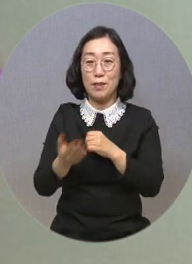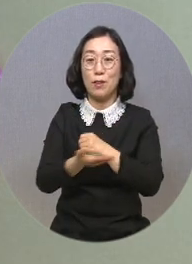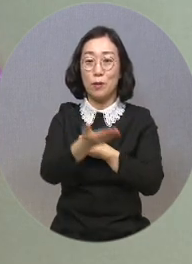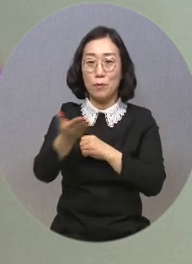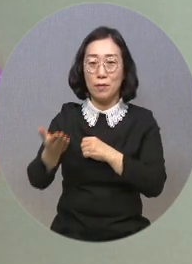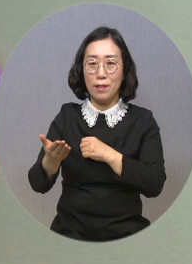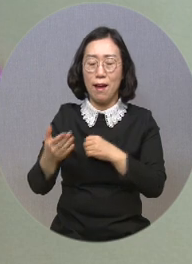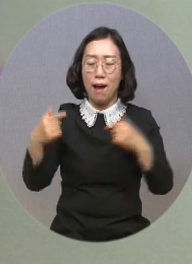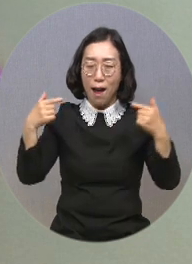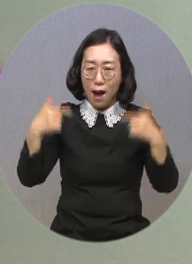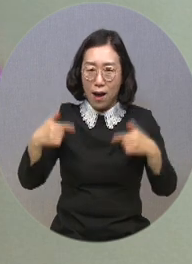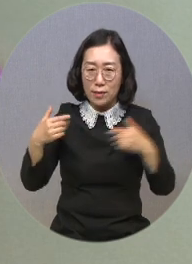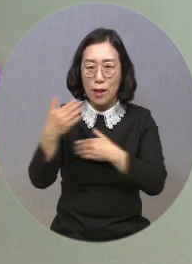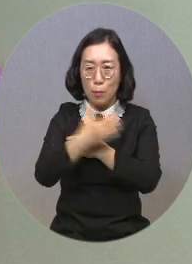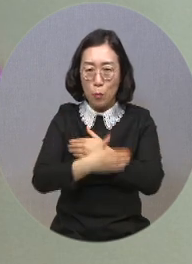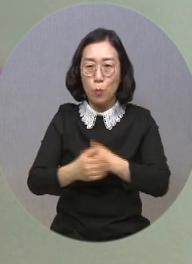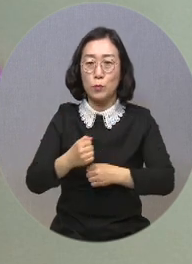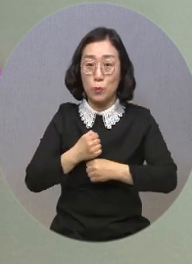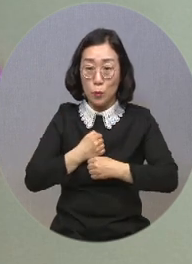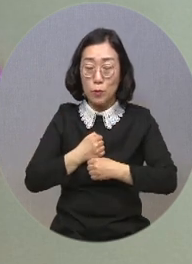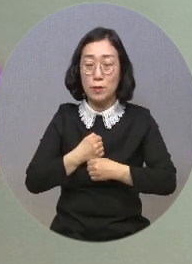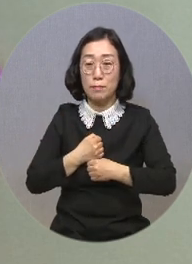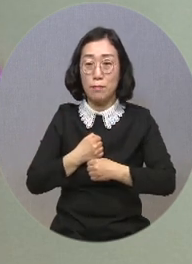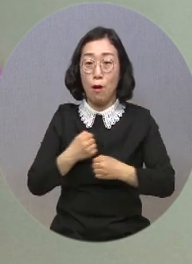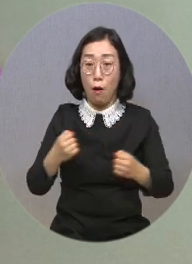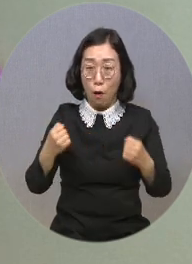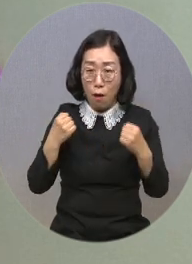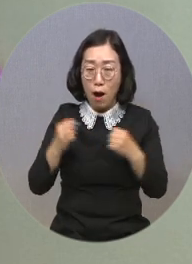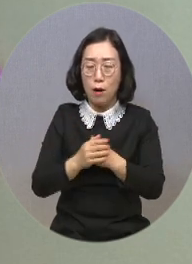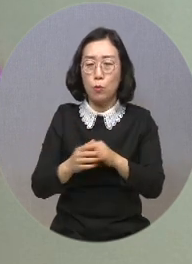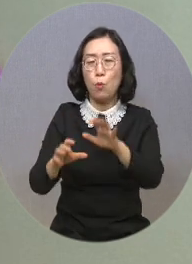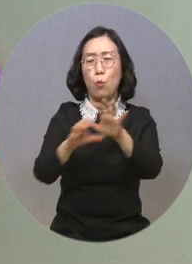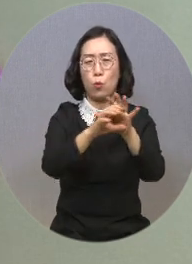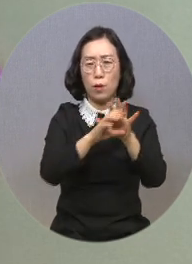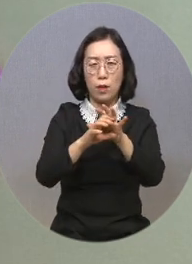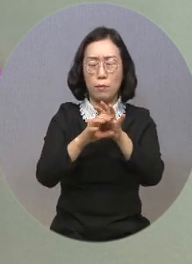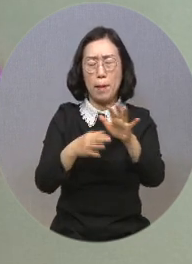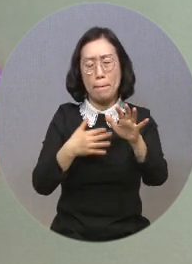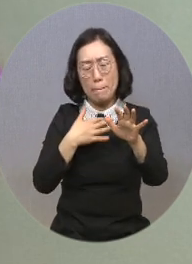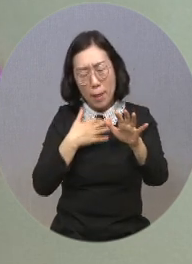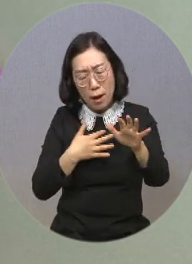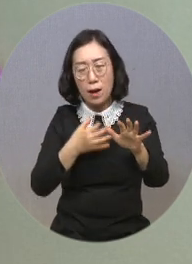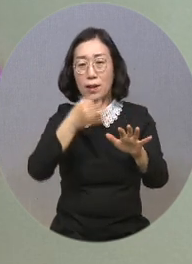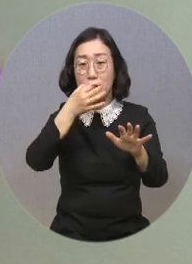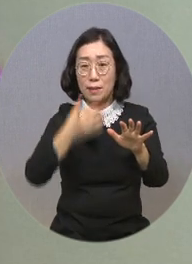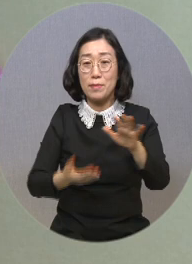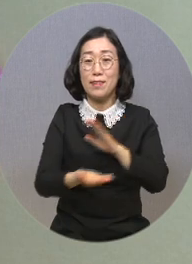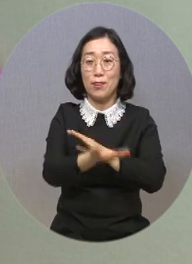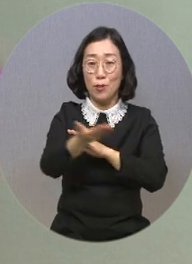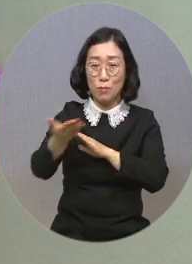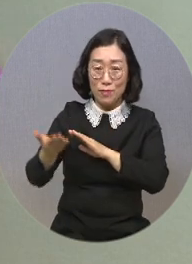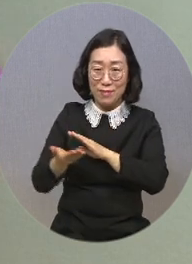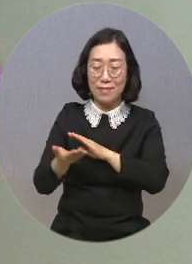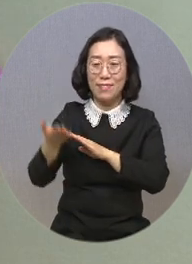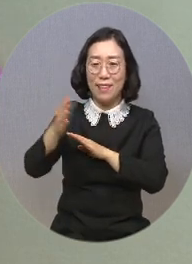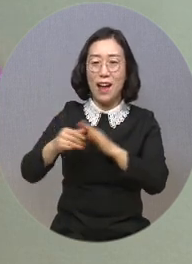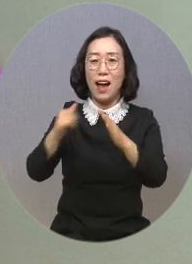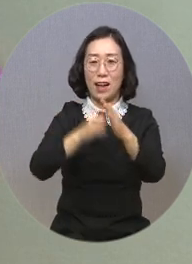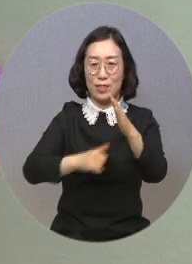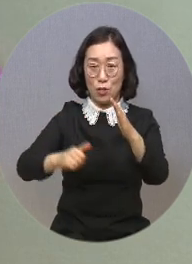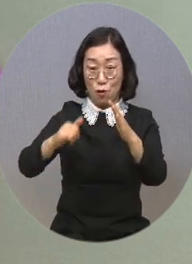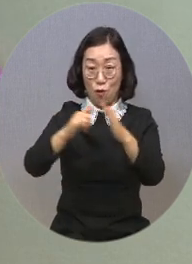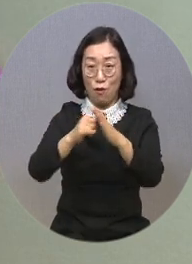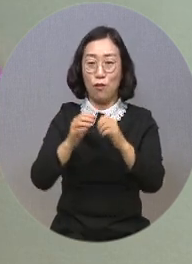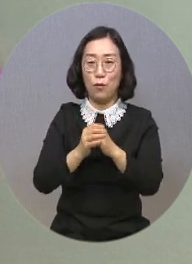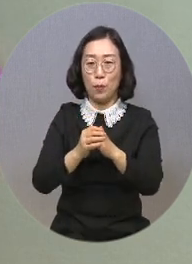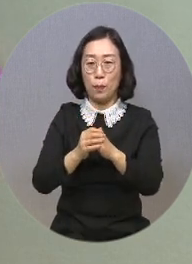항상 건강하시고 또 코로나19로 얼마나 많이 지쳐있고 힘듭니까? 여러분들 항상 가정에도